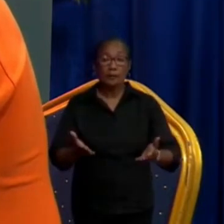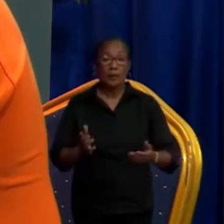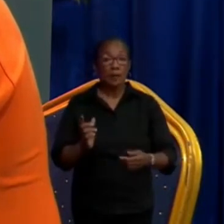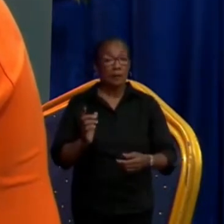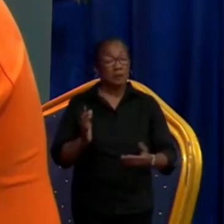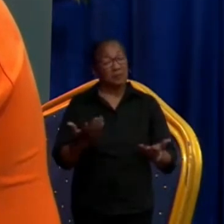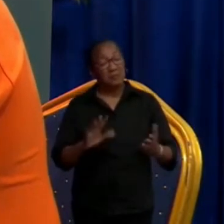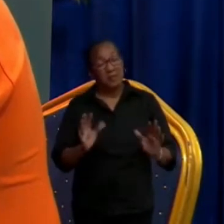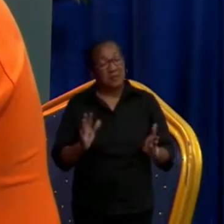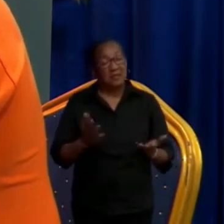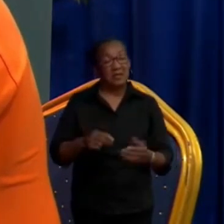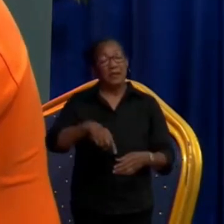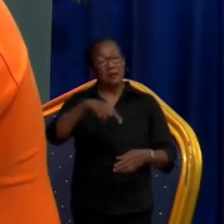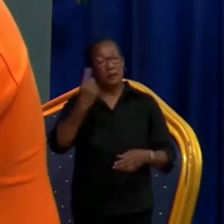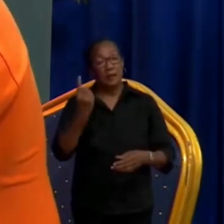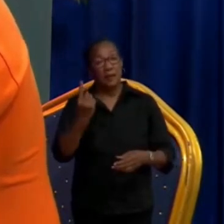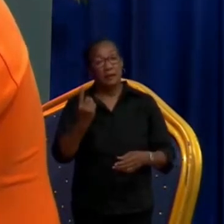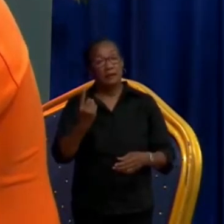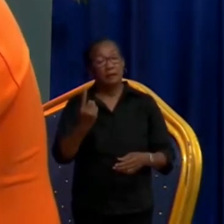meer zijn. En natuurlijk,